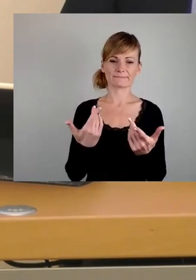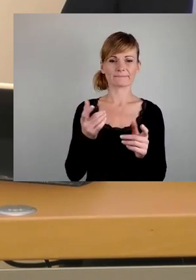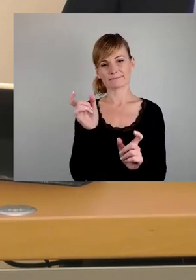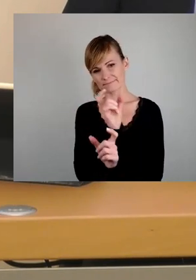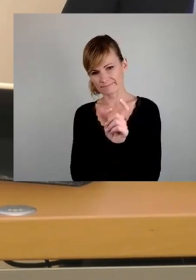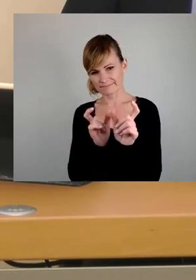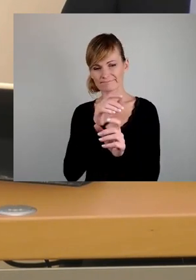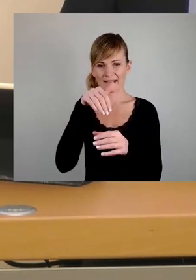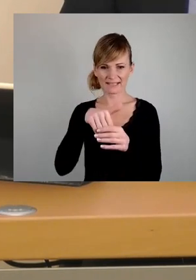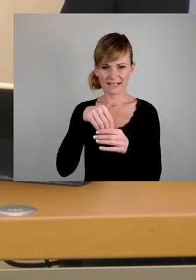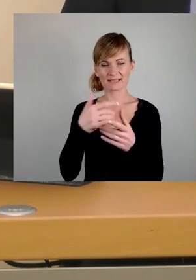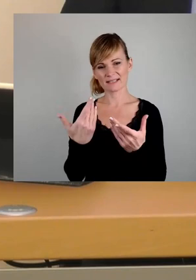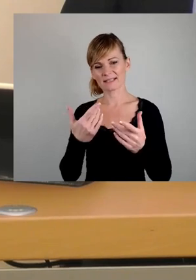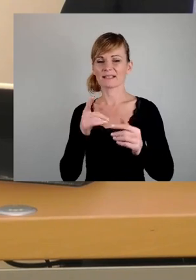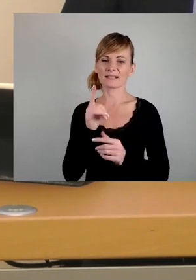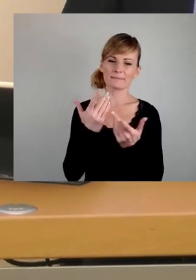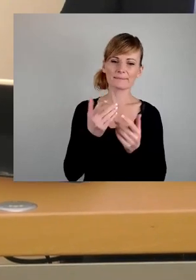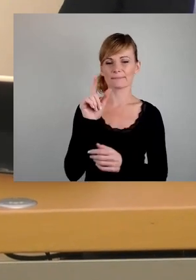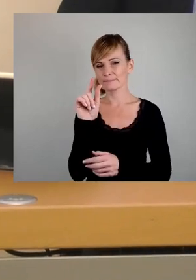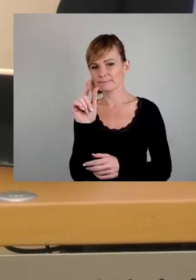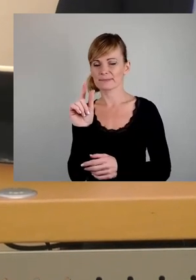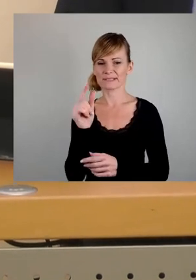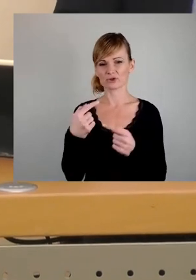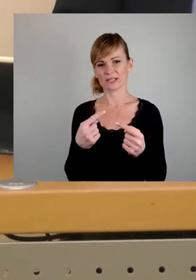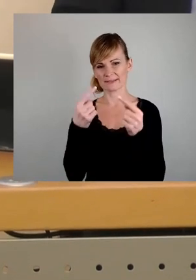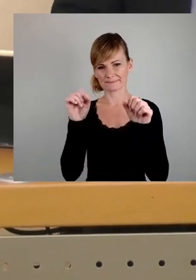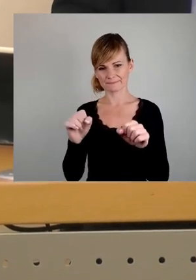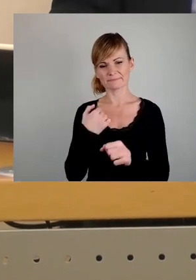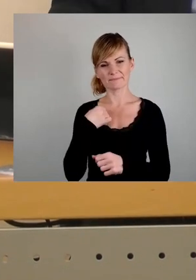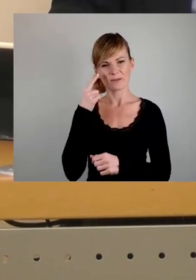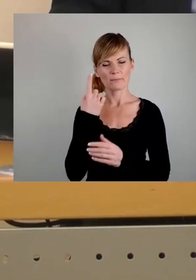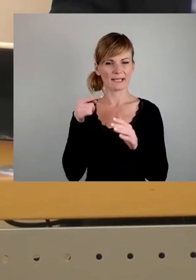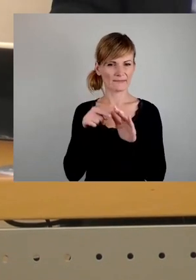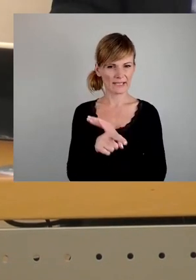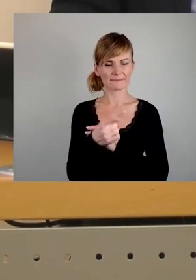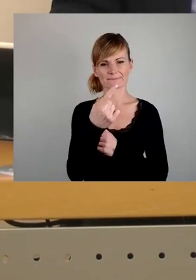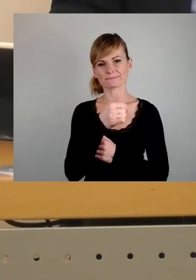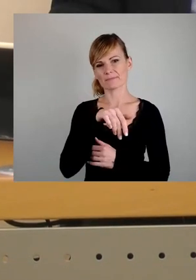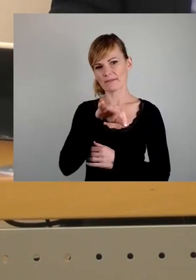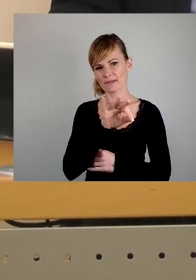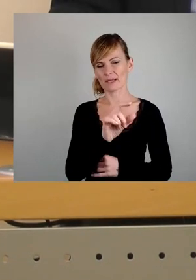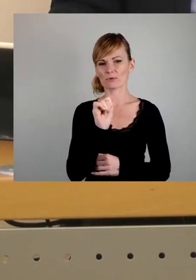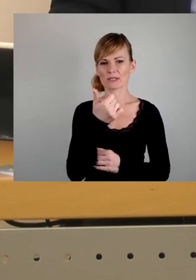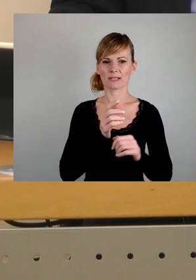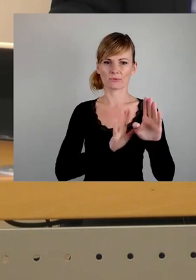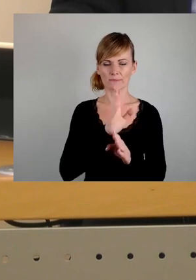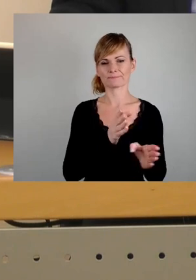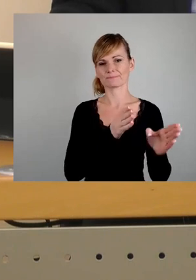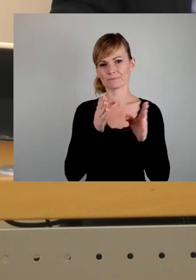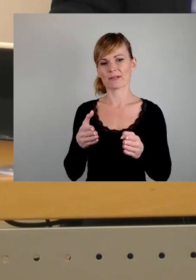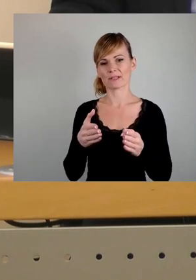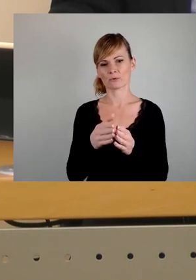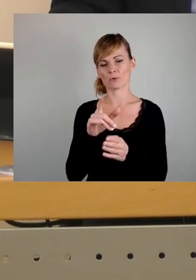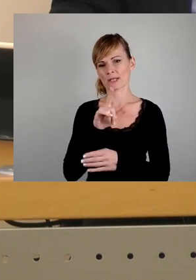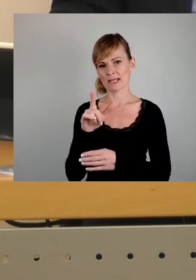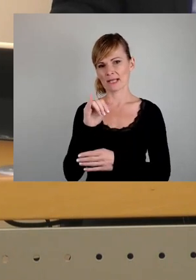mal aus meiner Sicht, der weitestgehende ist der von der AfD. Den würde ich als erstes abstimmen. Dann den von Fraktion Die Linke und dann den